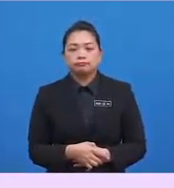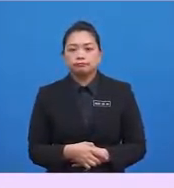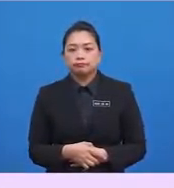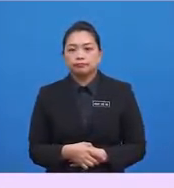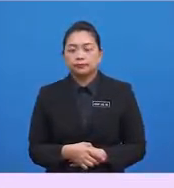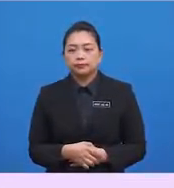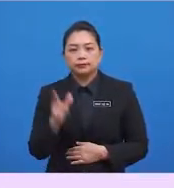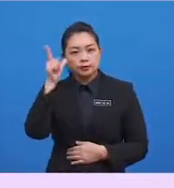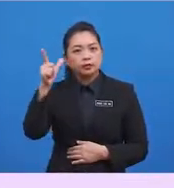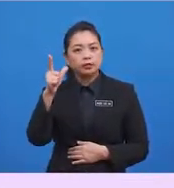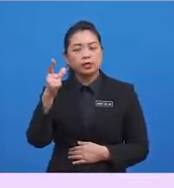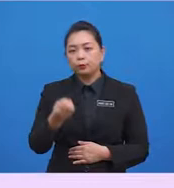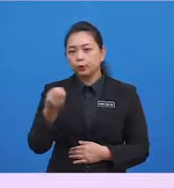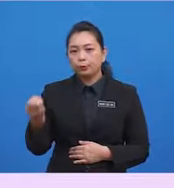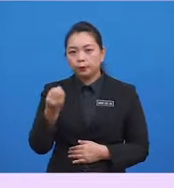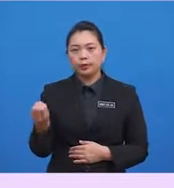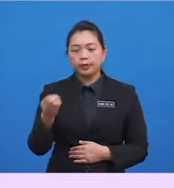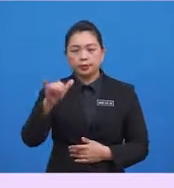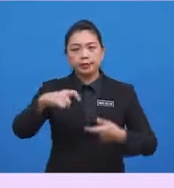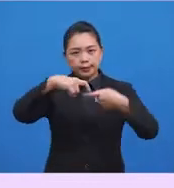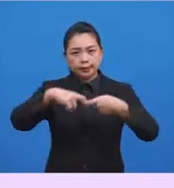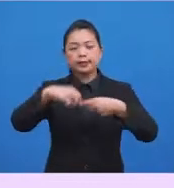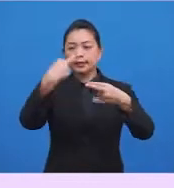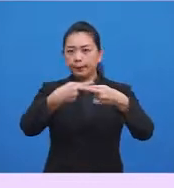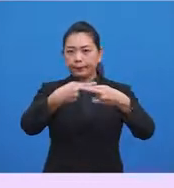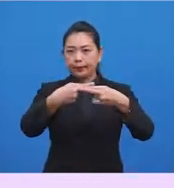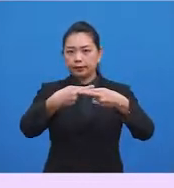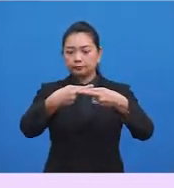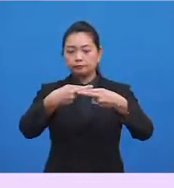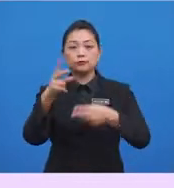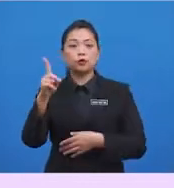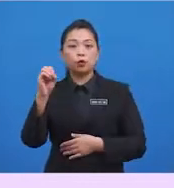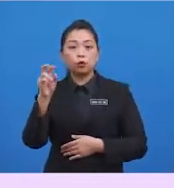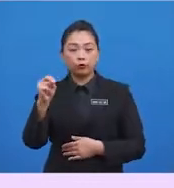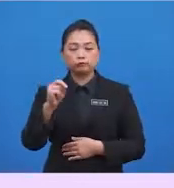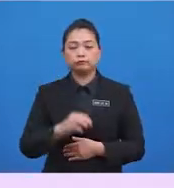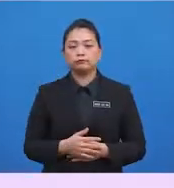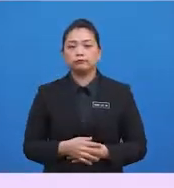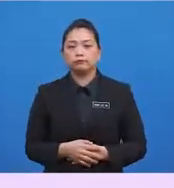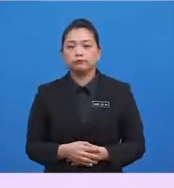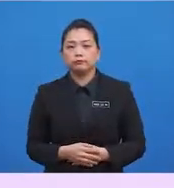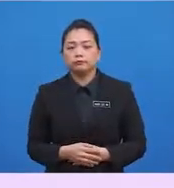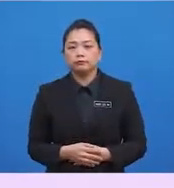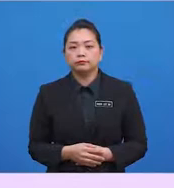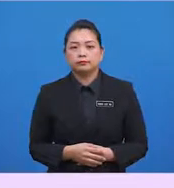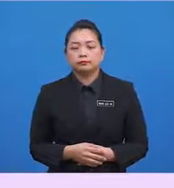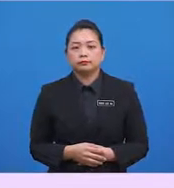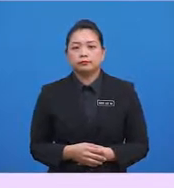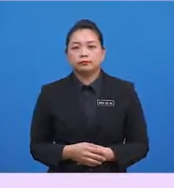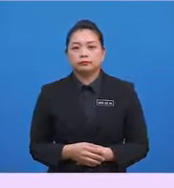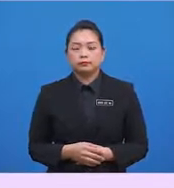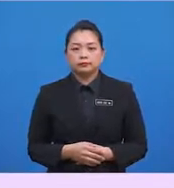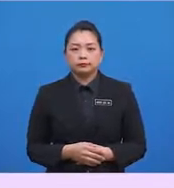sekeliling murid-murid semua yang berkait rapat dengan bentuk tiga dimensi ini. Sebagai